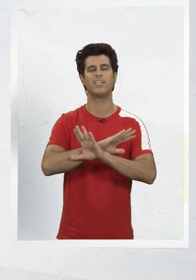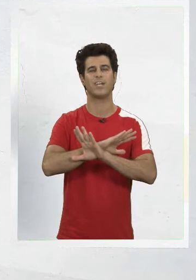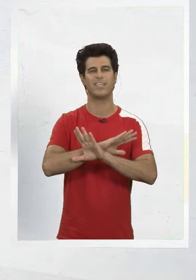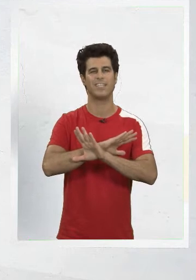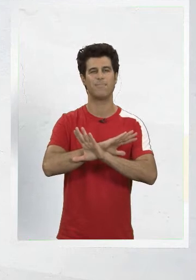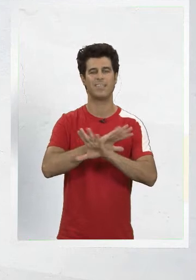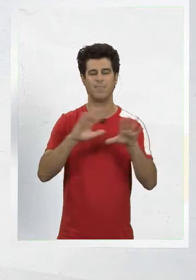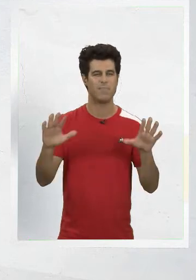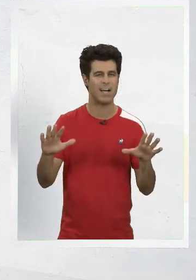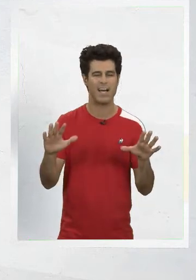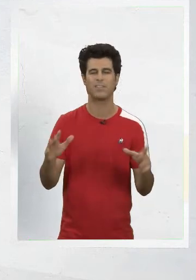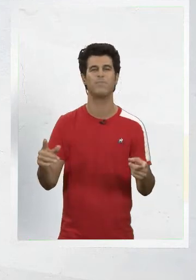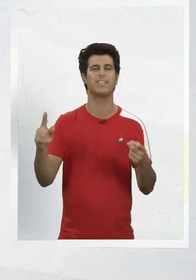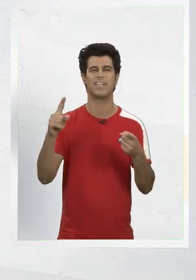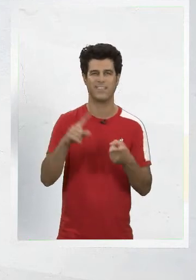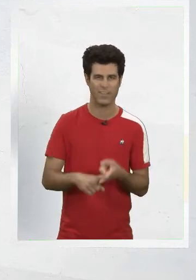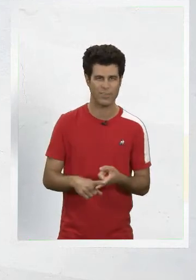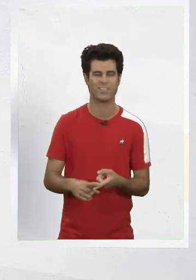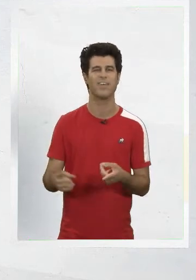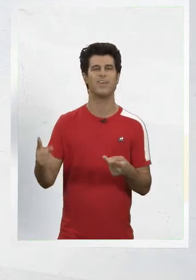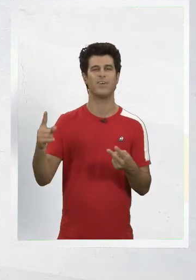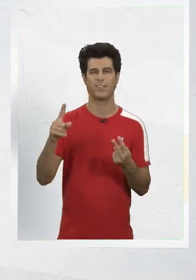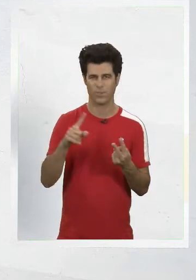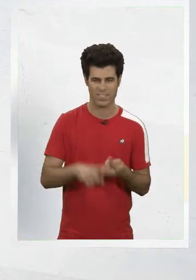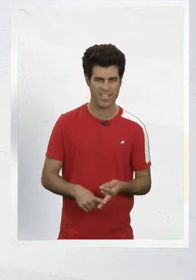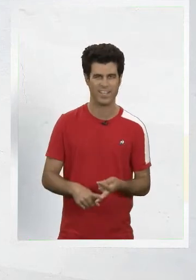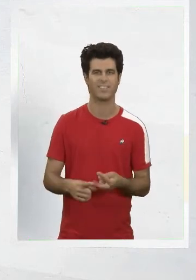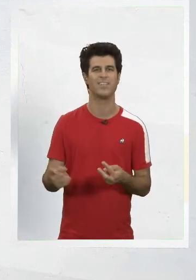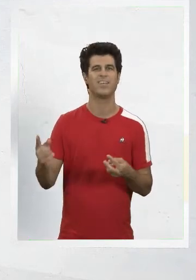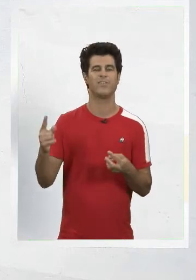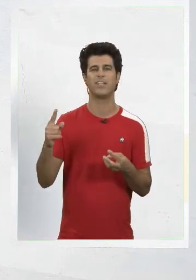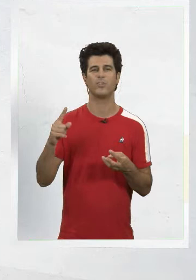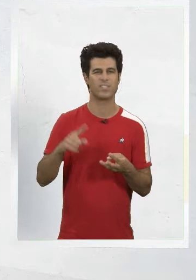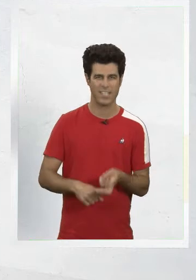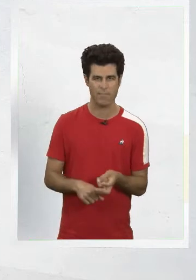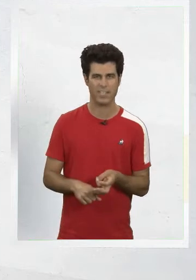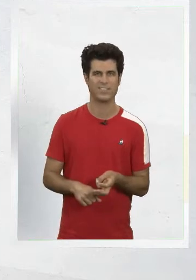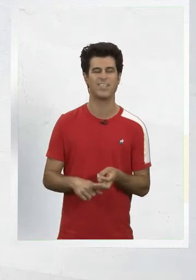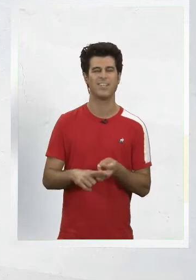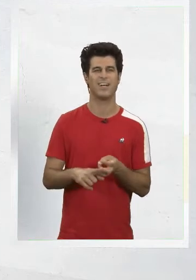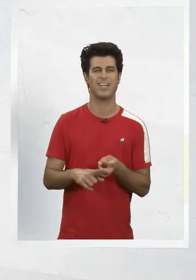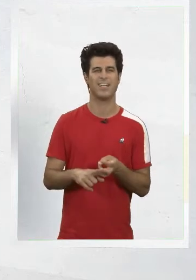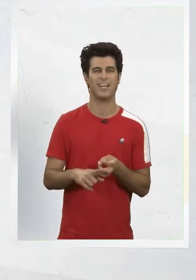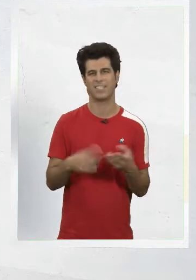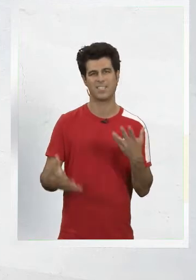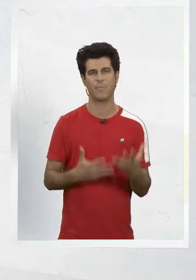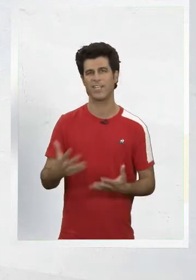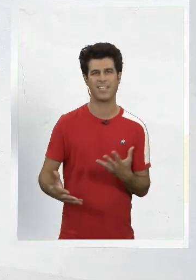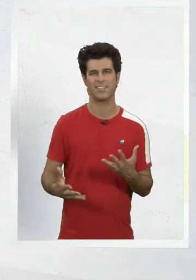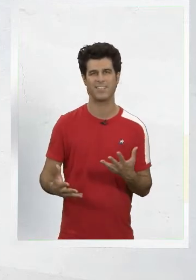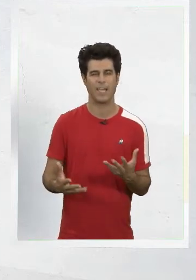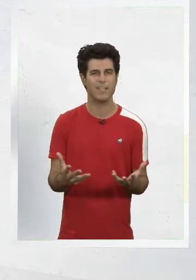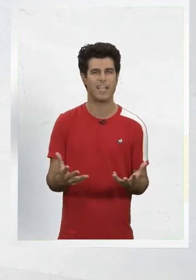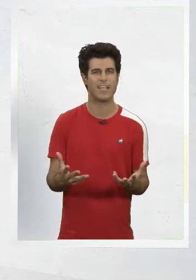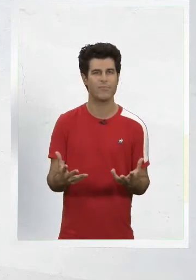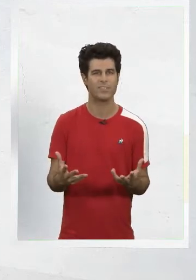חייב להגיד שאת ילדה מדהימה, את מתנדבת. ואת עוזרת, ואת יוזמת. אז תספרי